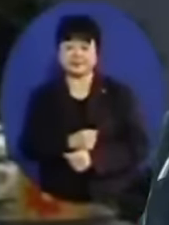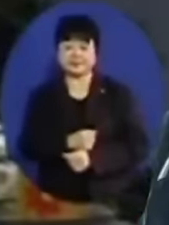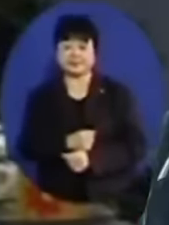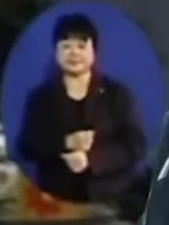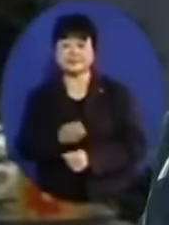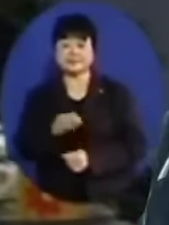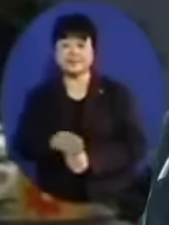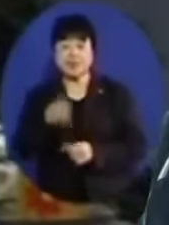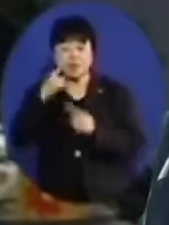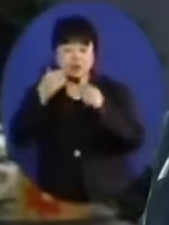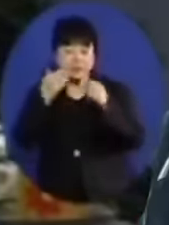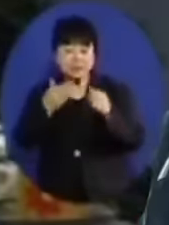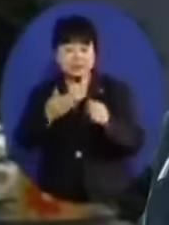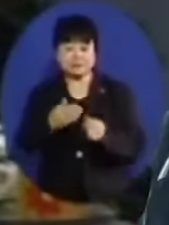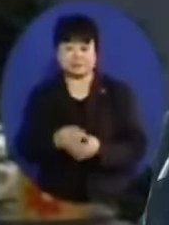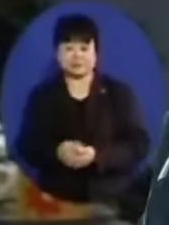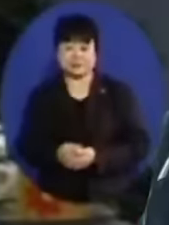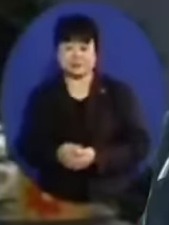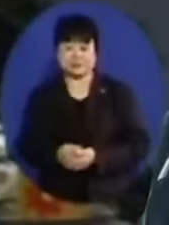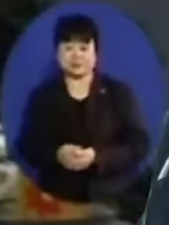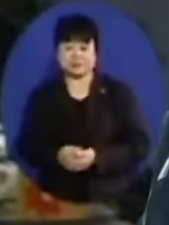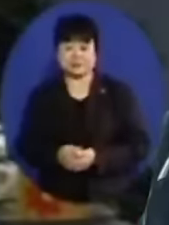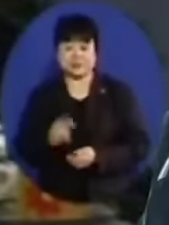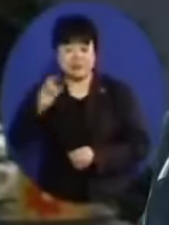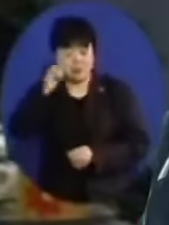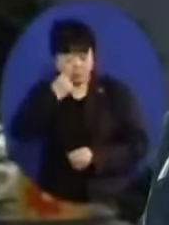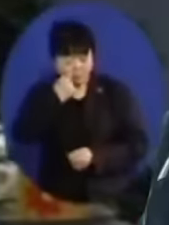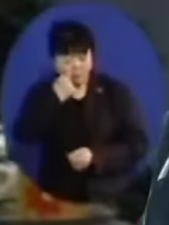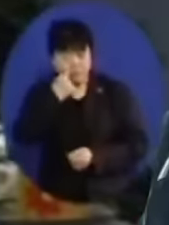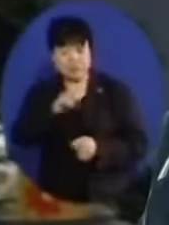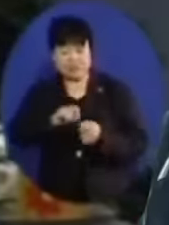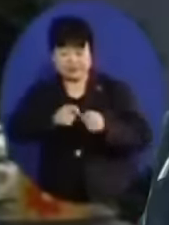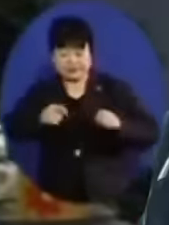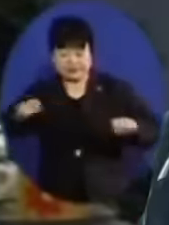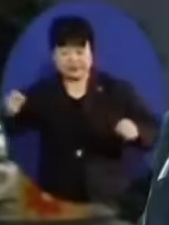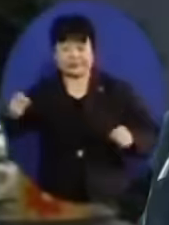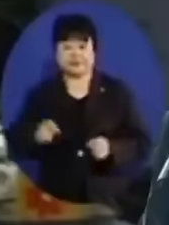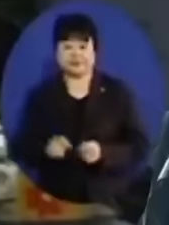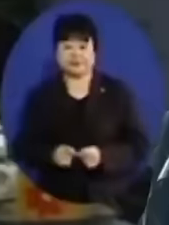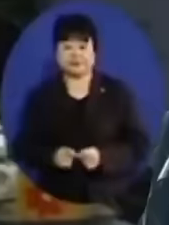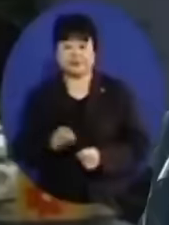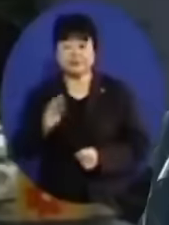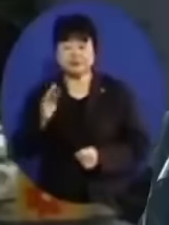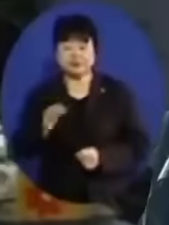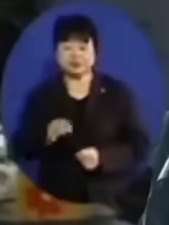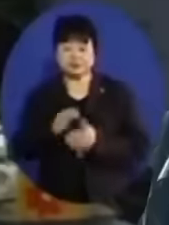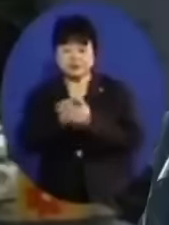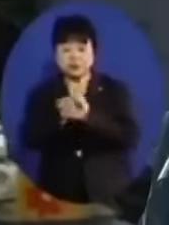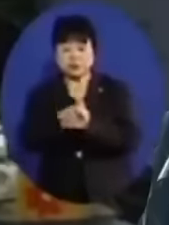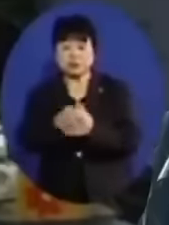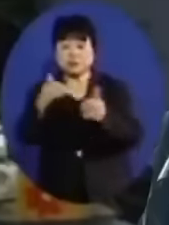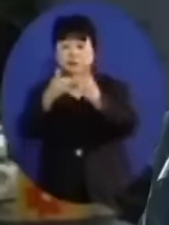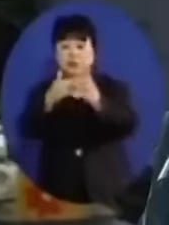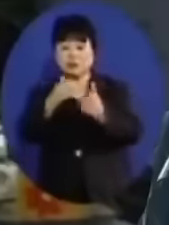저도 문자 써가면서 기도하려고 해도 아무리 잘해도 10분 계속해서 못합니다.